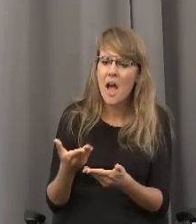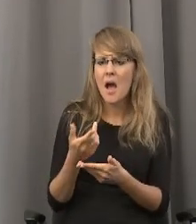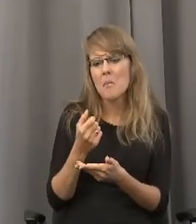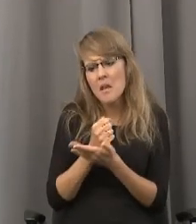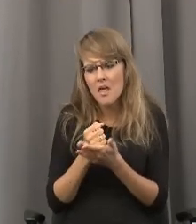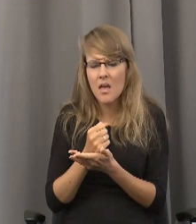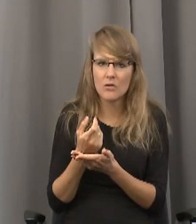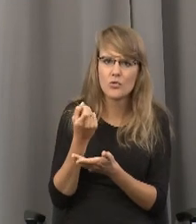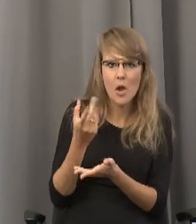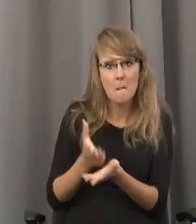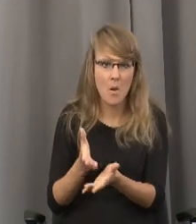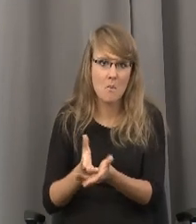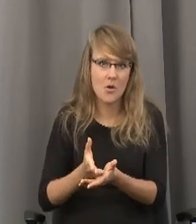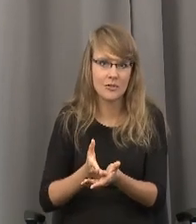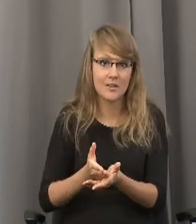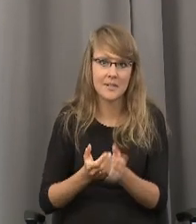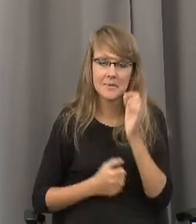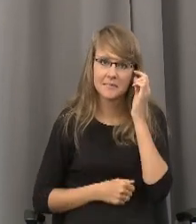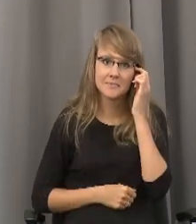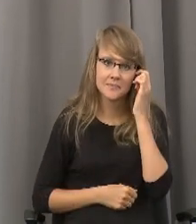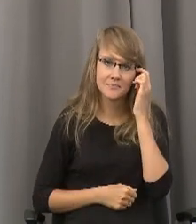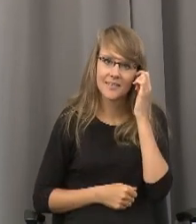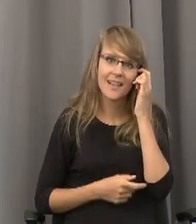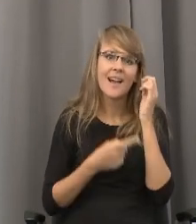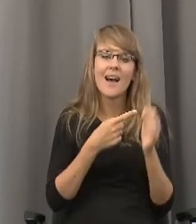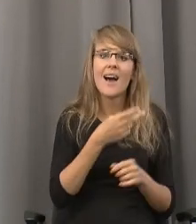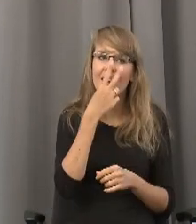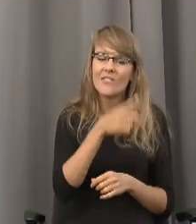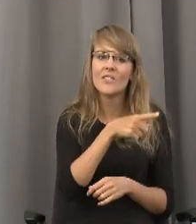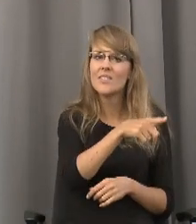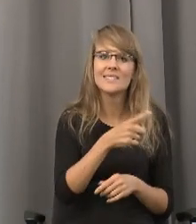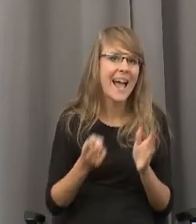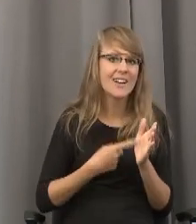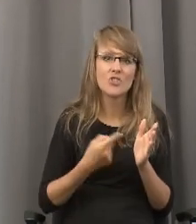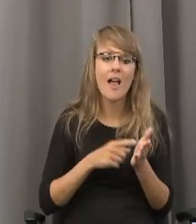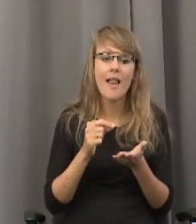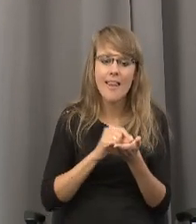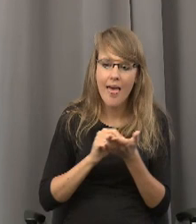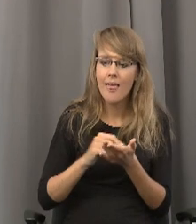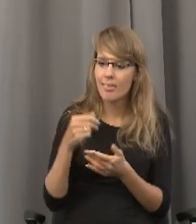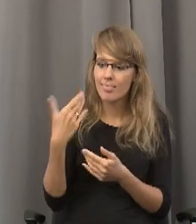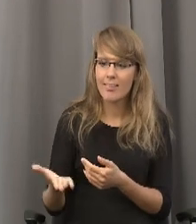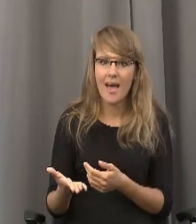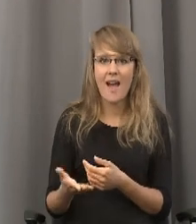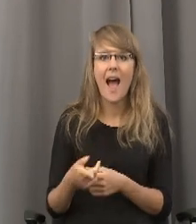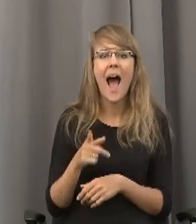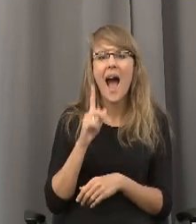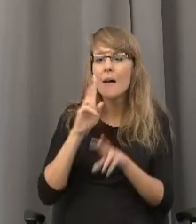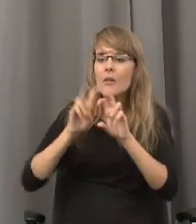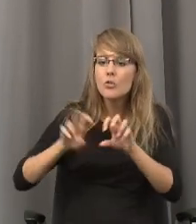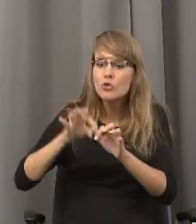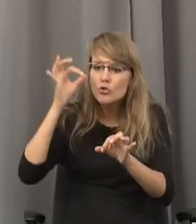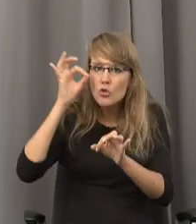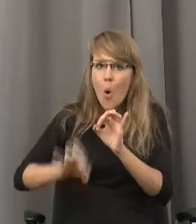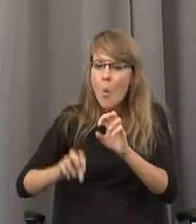że tak powiem, reprezentatywność, czyli zbyt częste przepisywanie leków mimo bardzo powierzchownego badania. Więc te